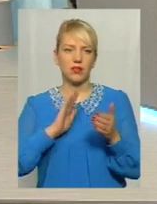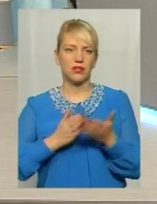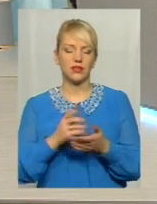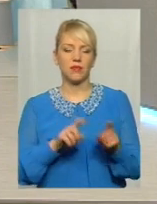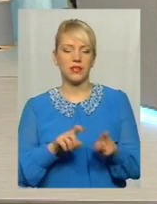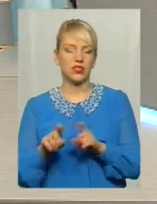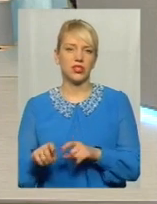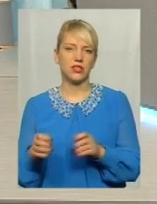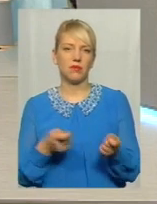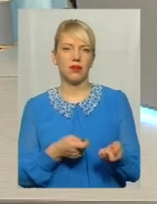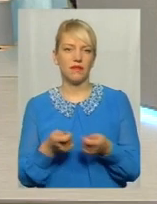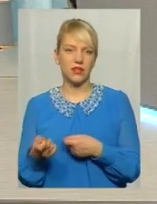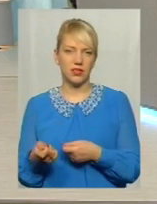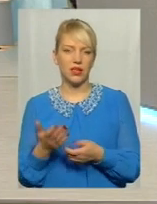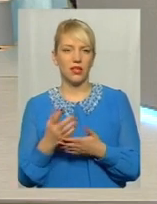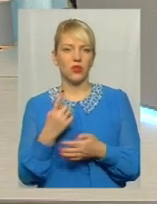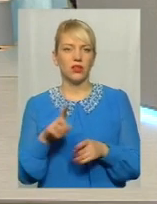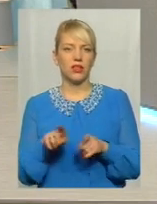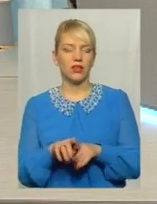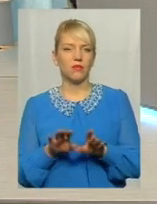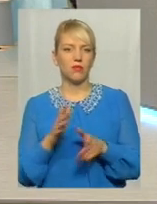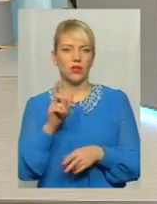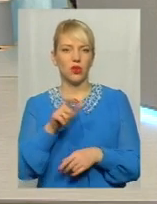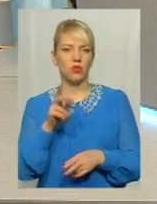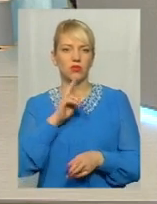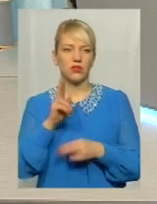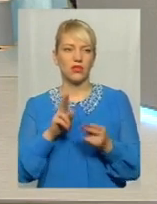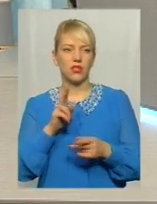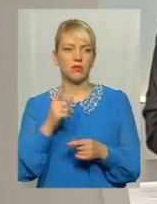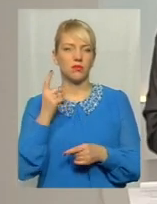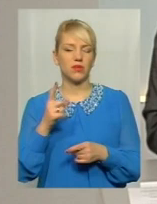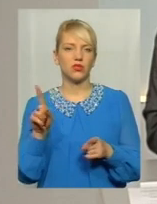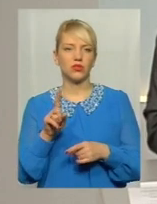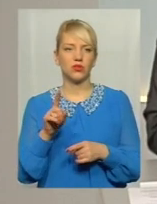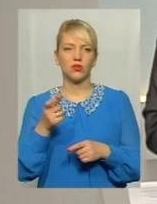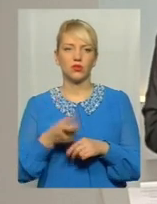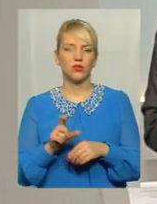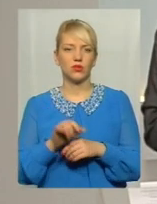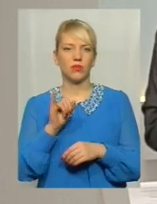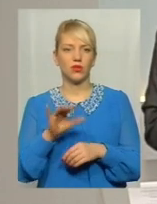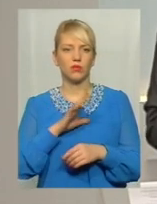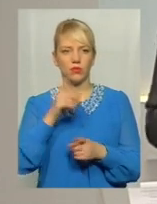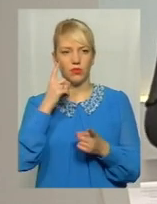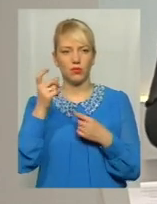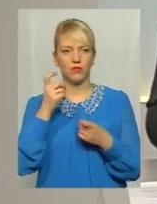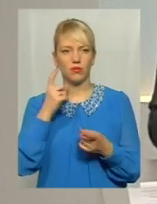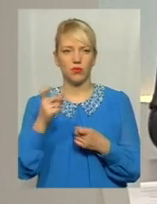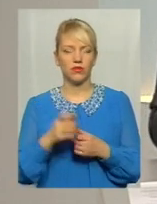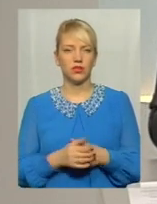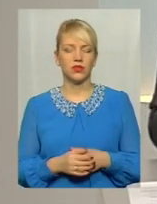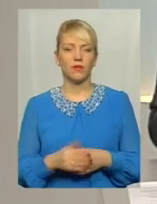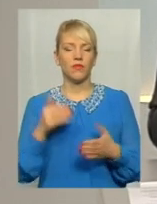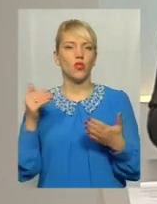є такий один момент. Люди скаржились, по-перше, на те, що дуже погана була проінформованість.